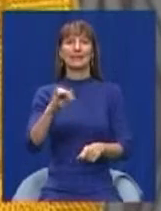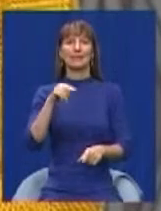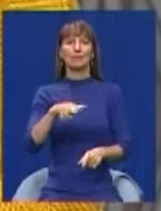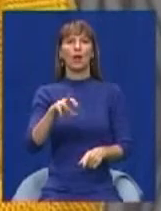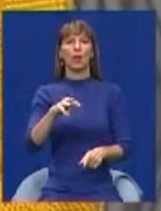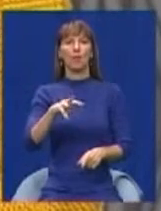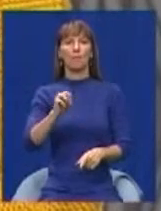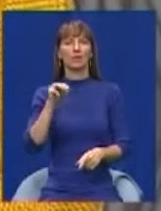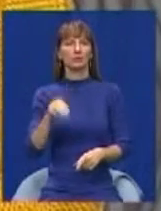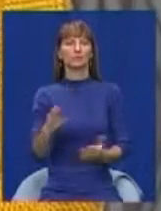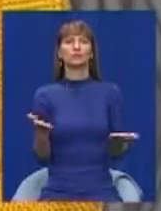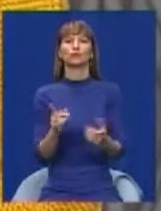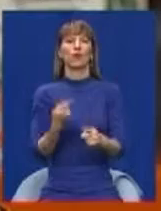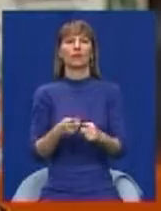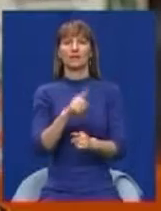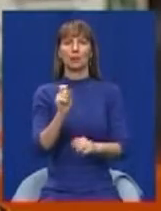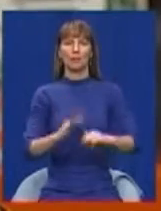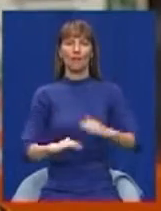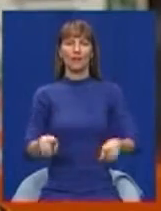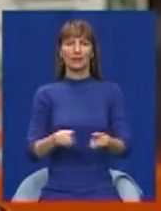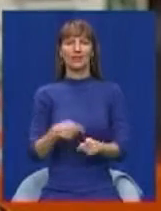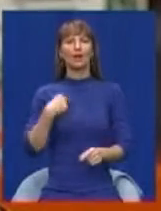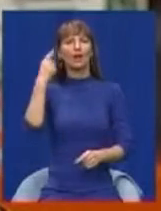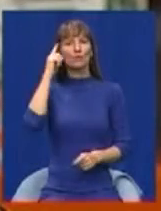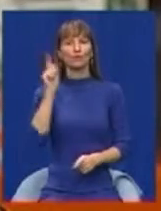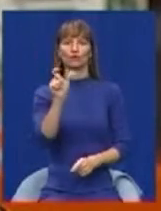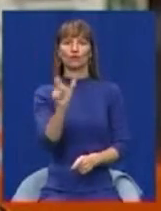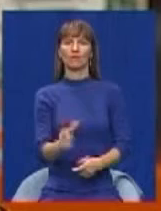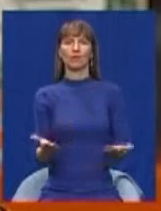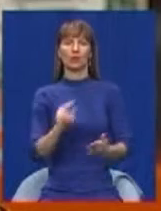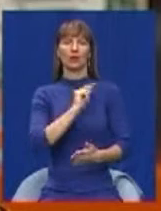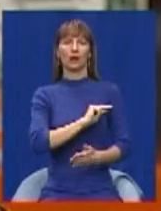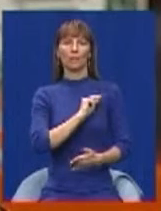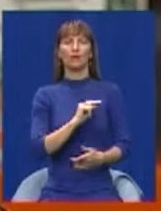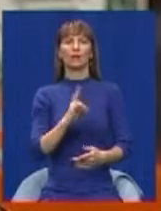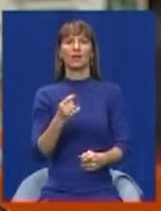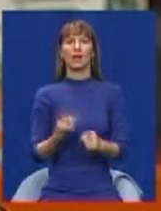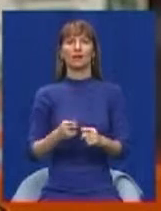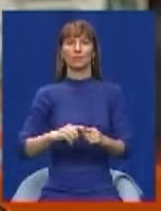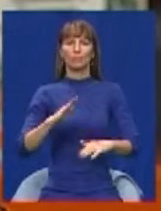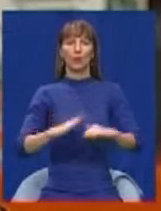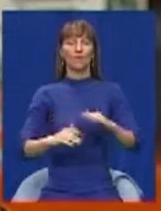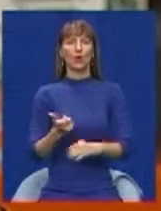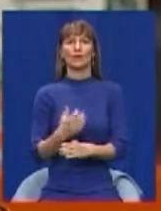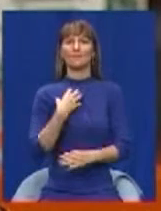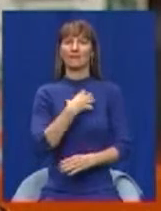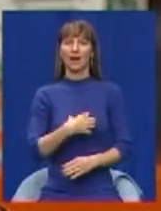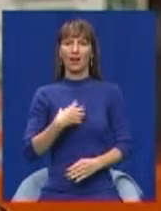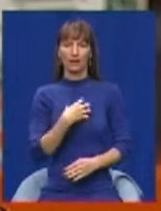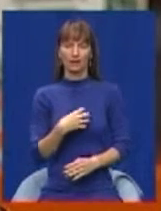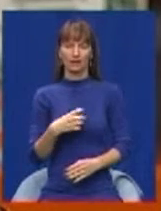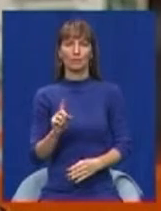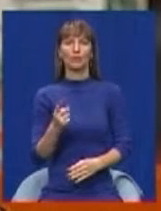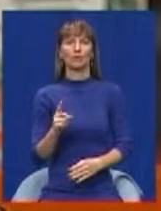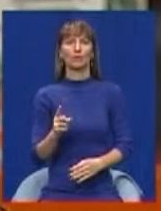ти думаєш, що це за професія така? Я думаю, чоловік, який працює на цій професії, дуже важливий, тому що, ну,